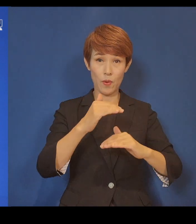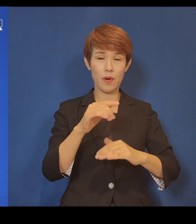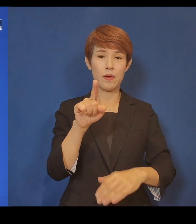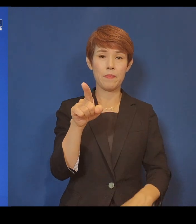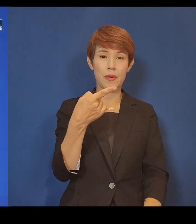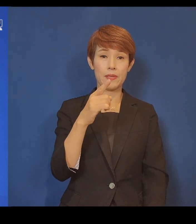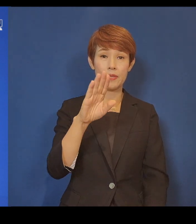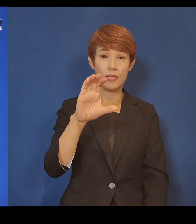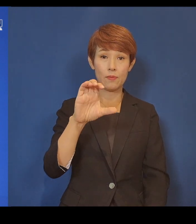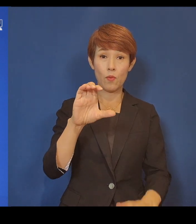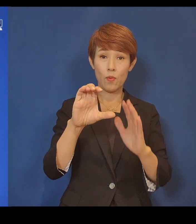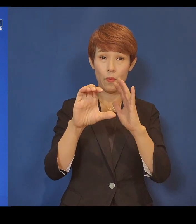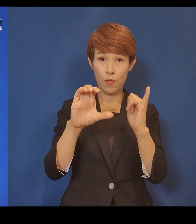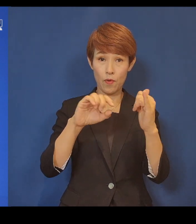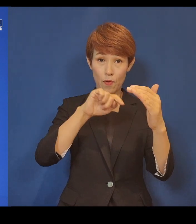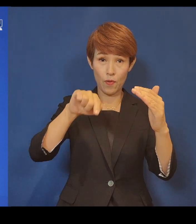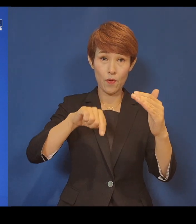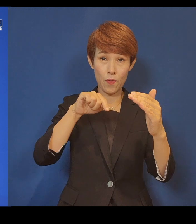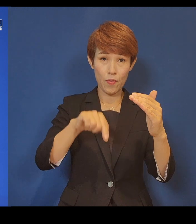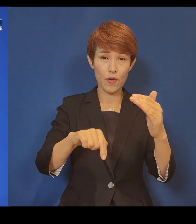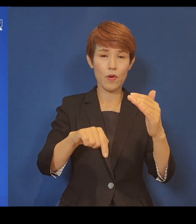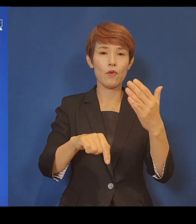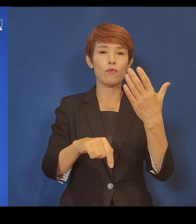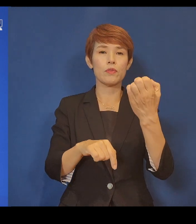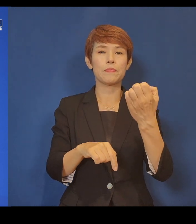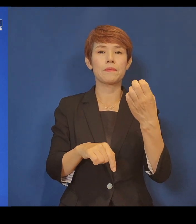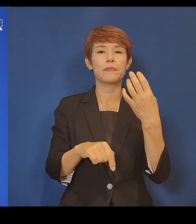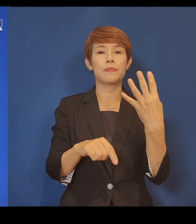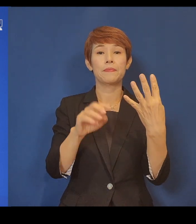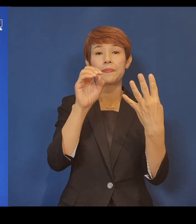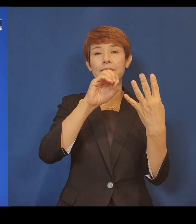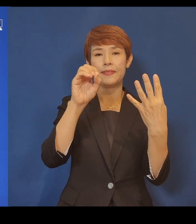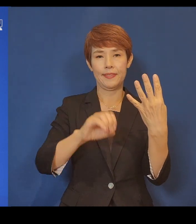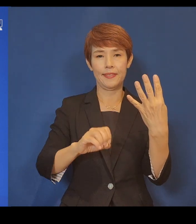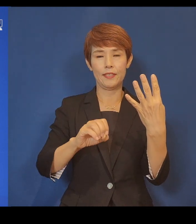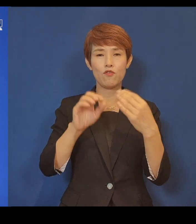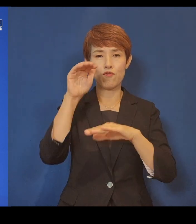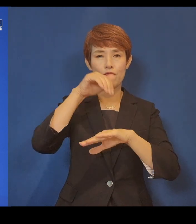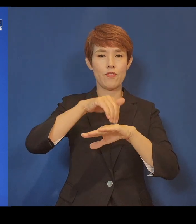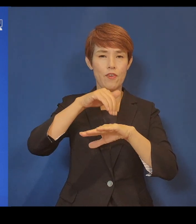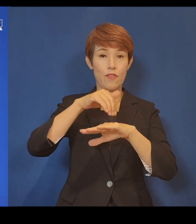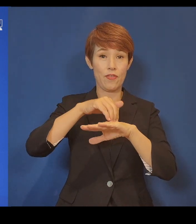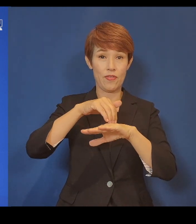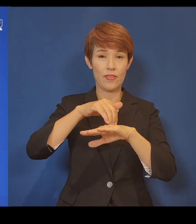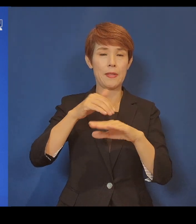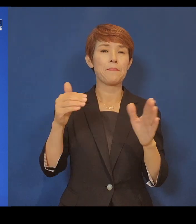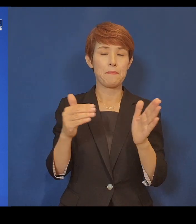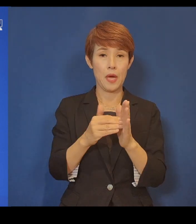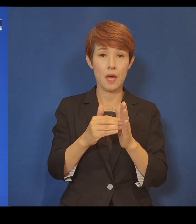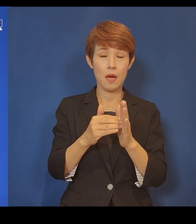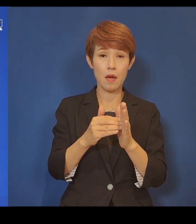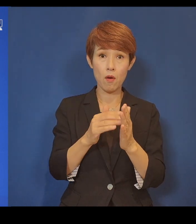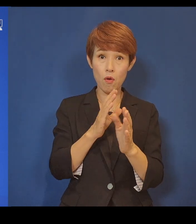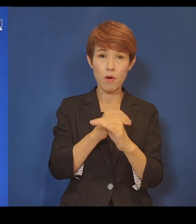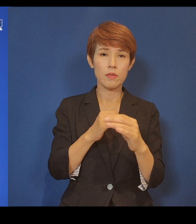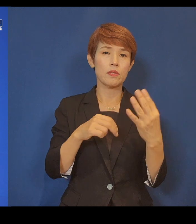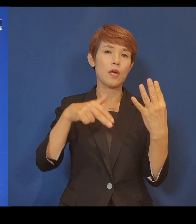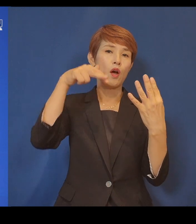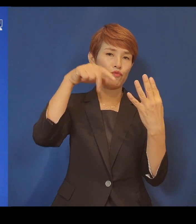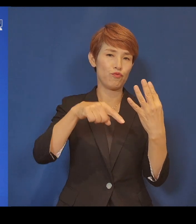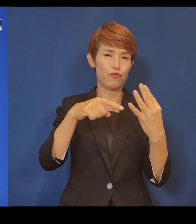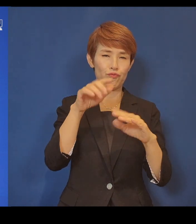이 145분의 새가족 중에 94%가 새가족 훈련, 4주 훈련을 다